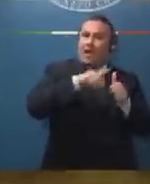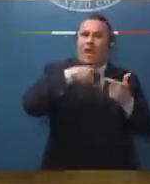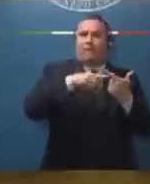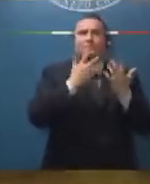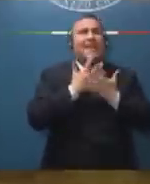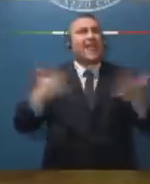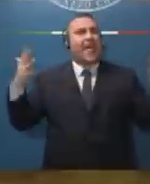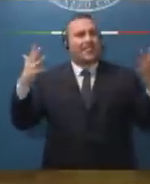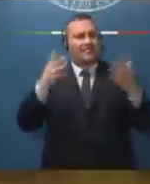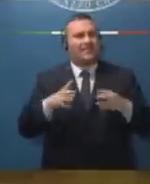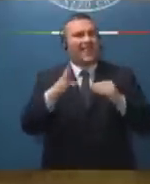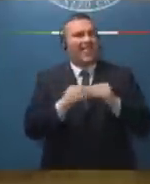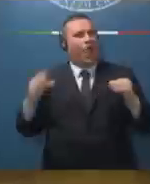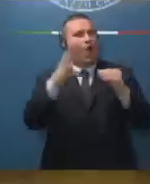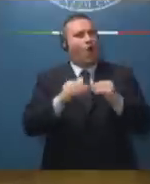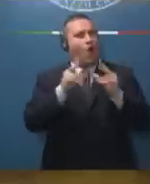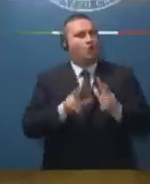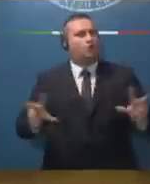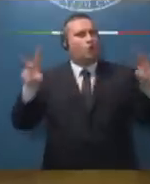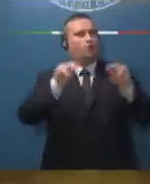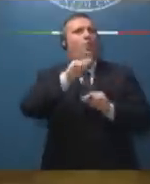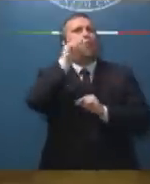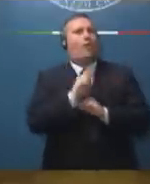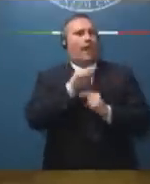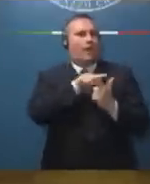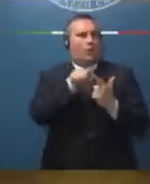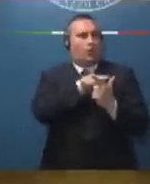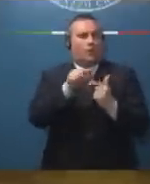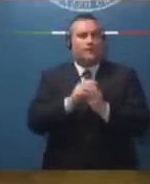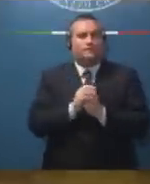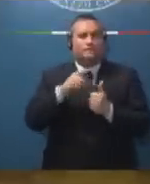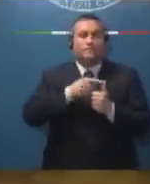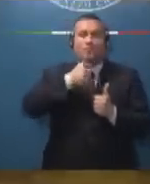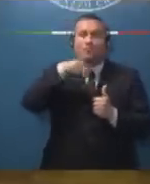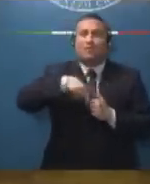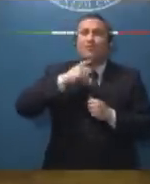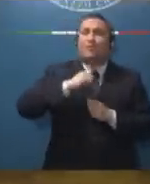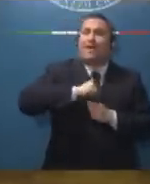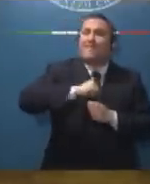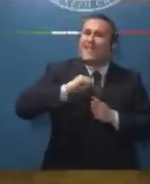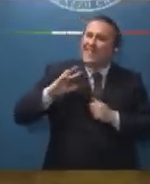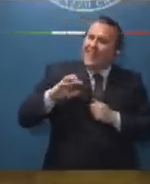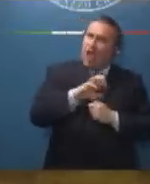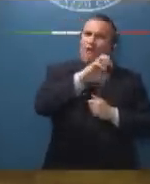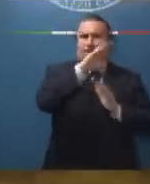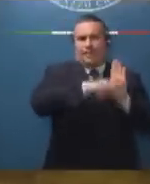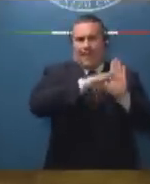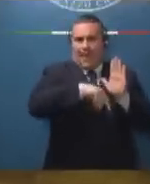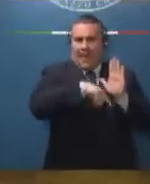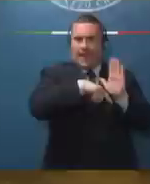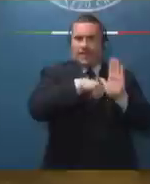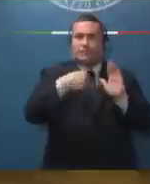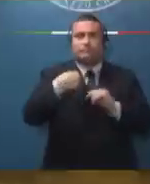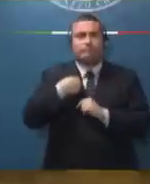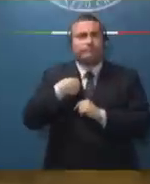ricostruzione dell'Ucraina Oggi ho parlato della festa di Coveri Slam Noi siamo interessati